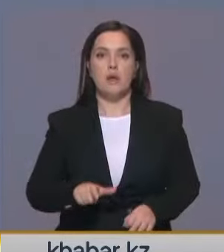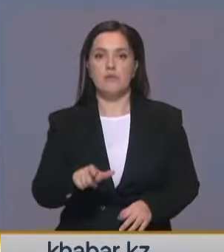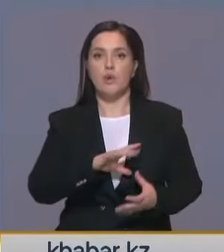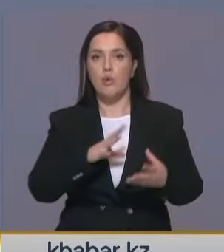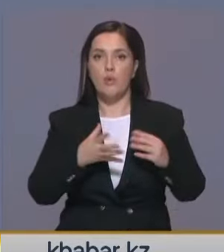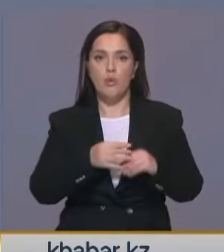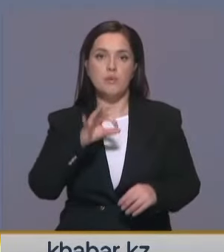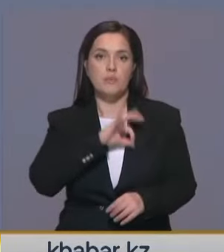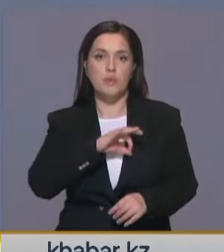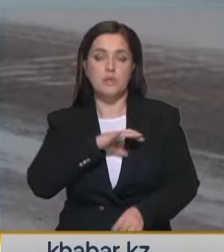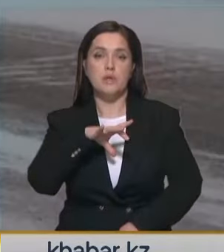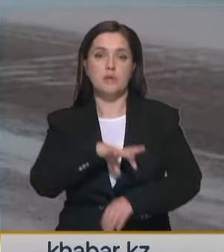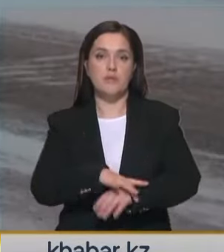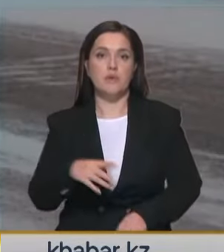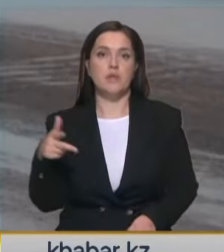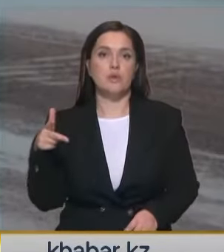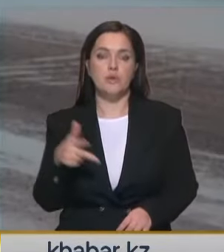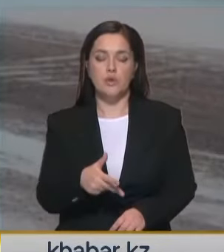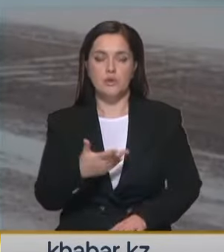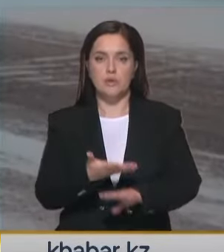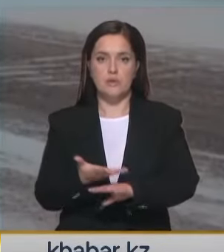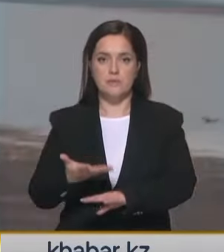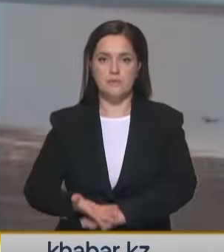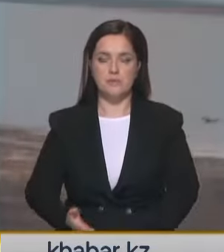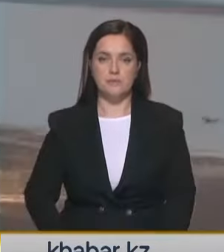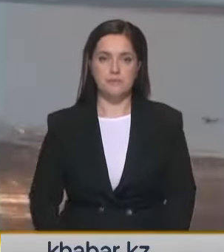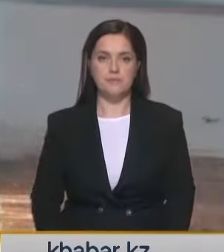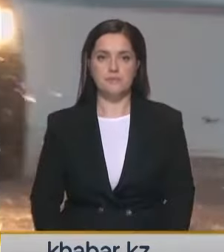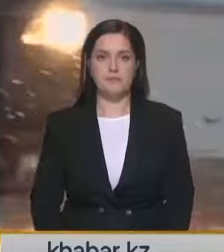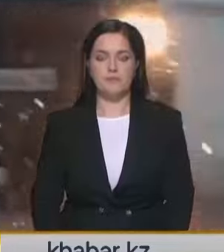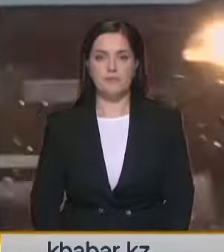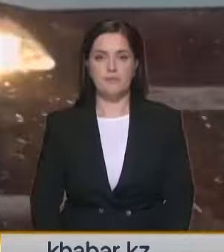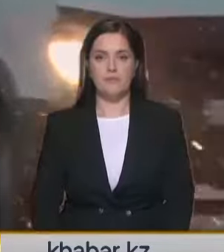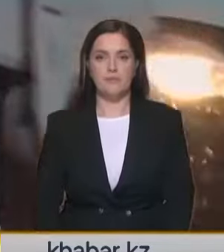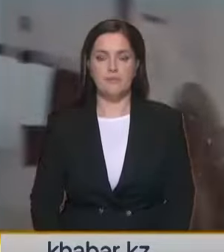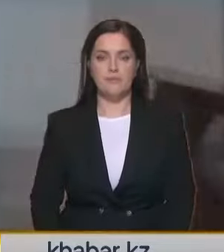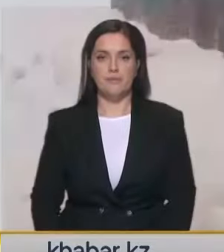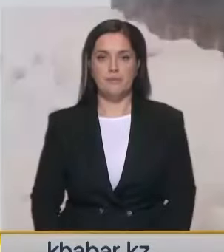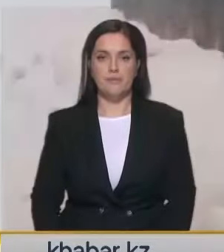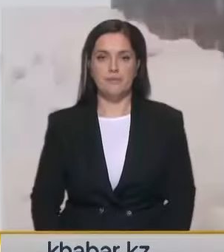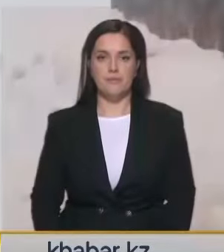километров автодорог общего пользования, где выявили порядка 3000 дефектов.